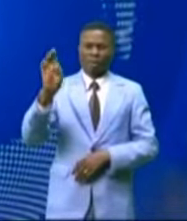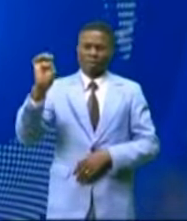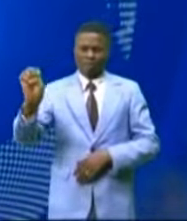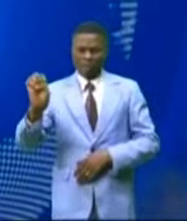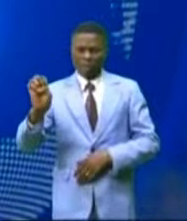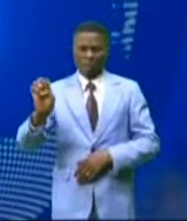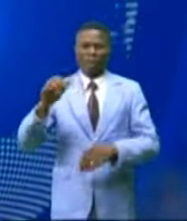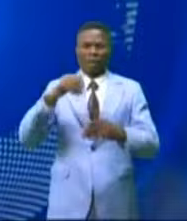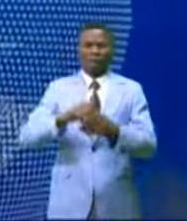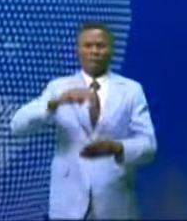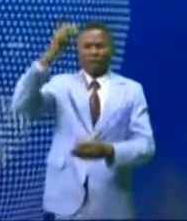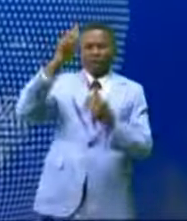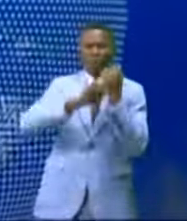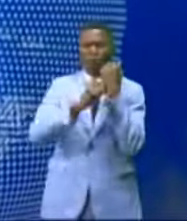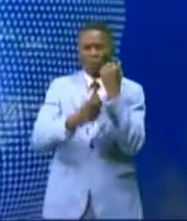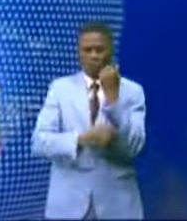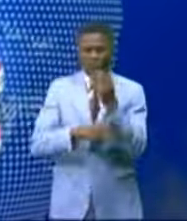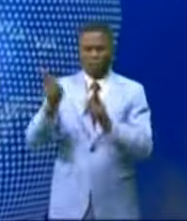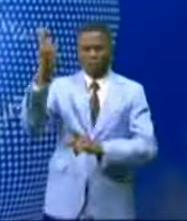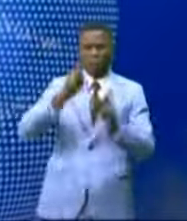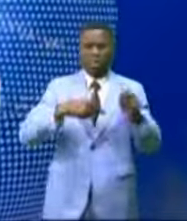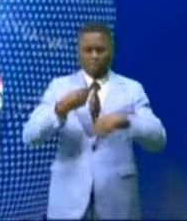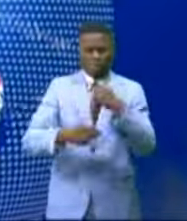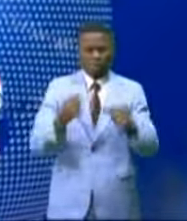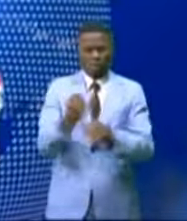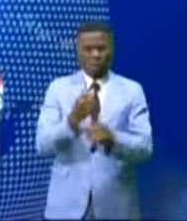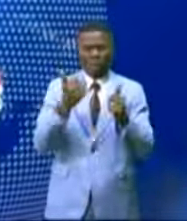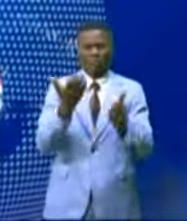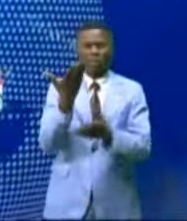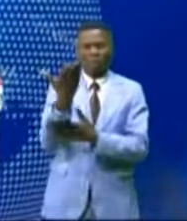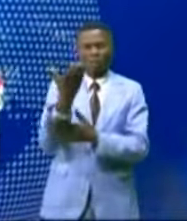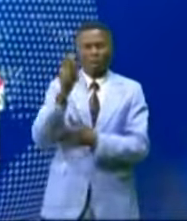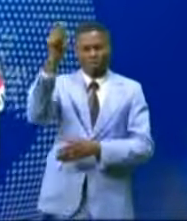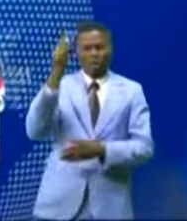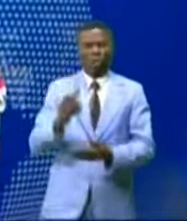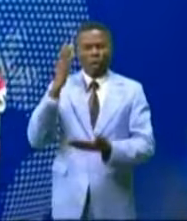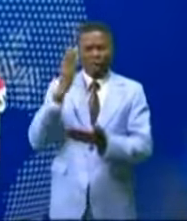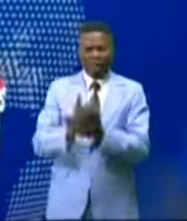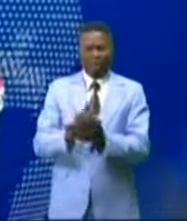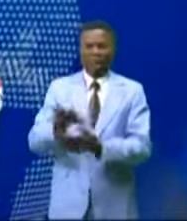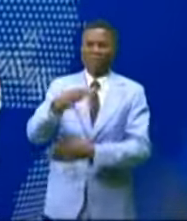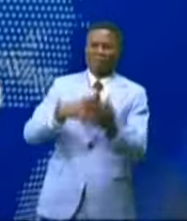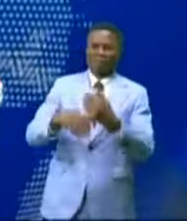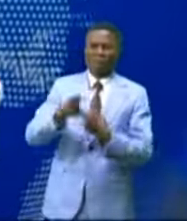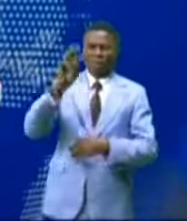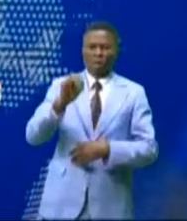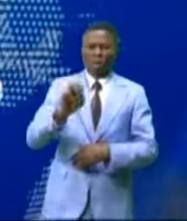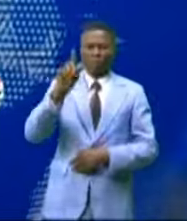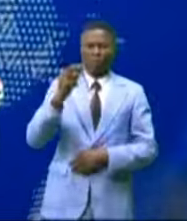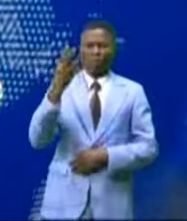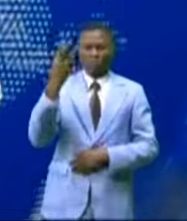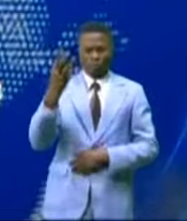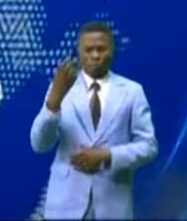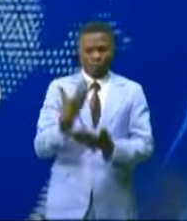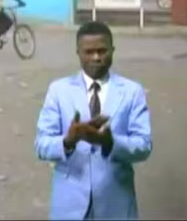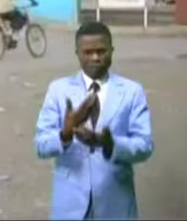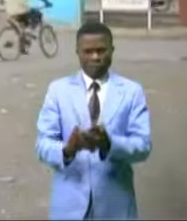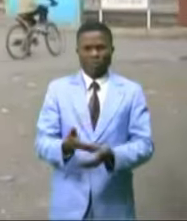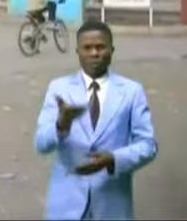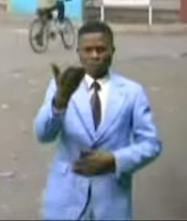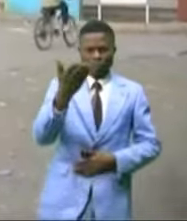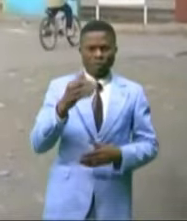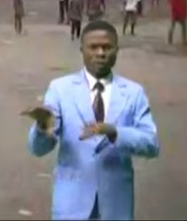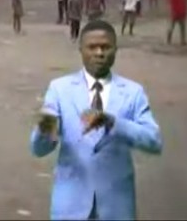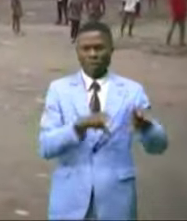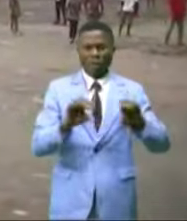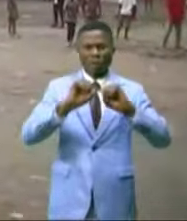paisiblement à ses occupations seulement elle sollicite de l'armée d'en finir avec le M23 une fois pour toutes les activités